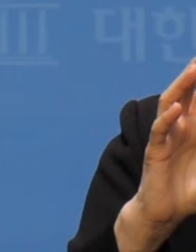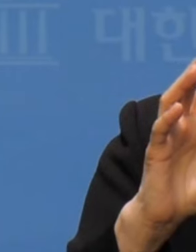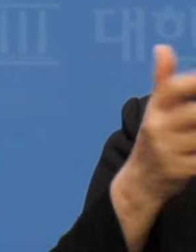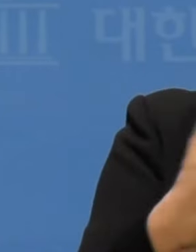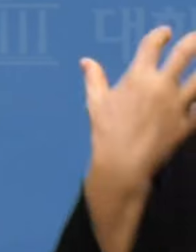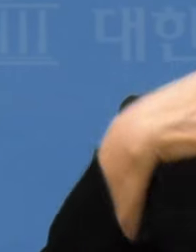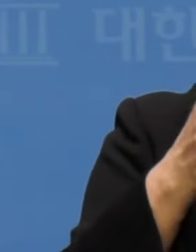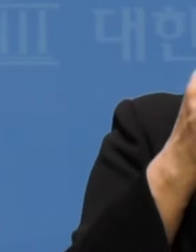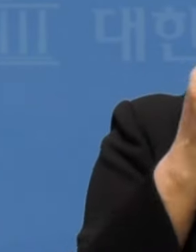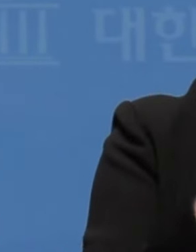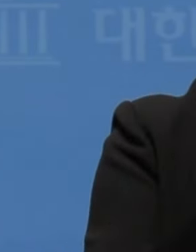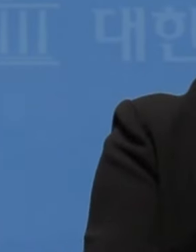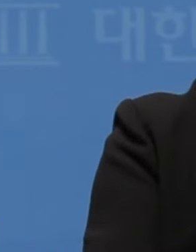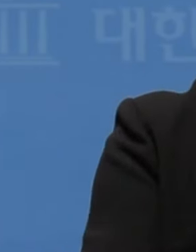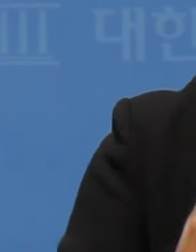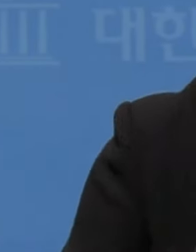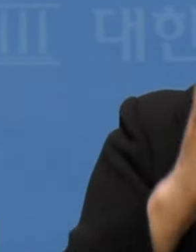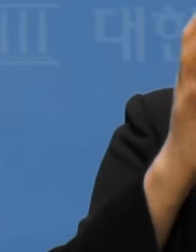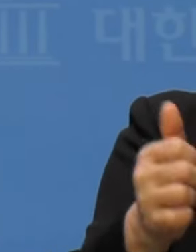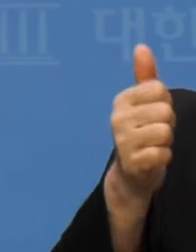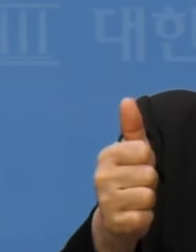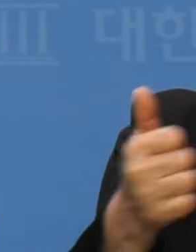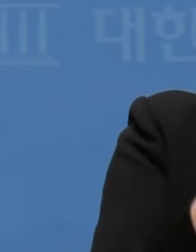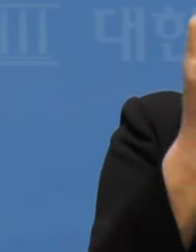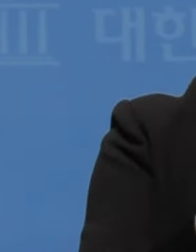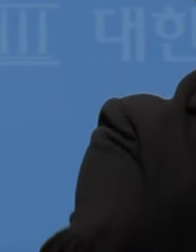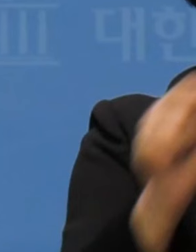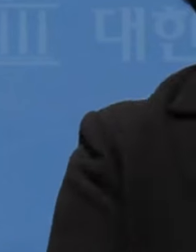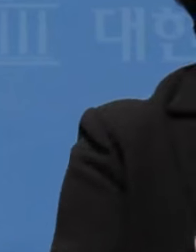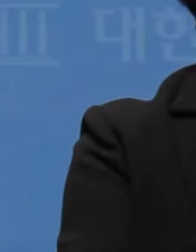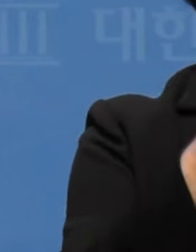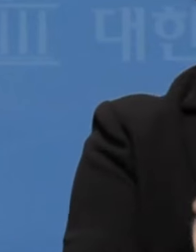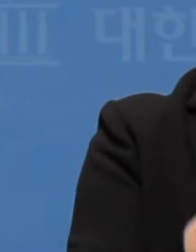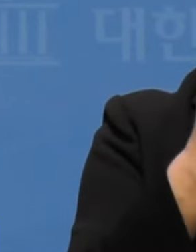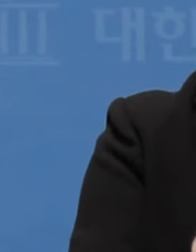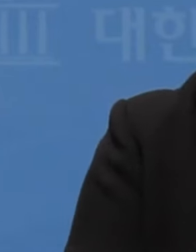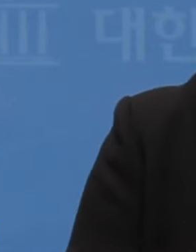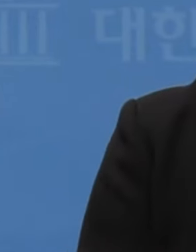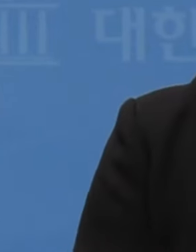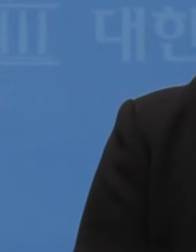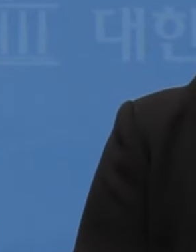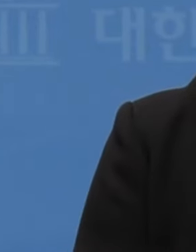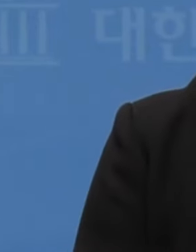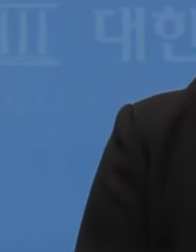국가 책임제로 국제 재판 법률 지원 제도를 만들겠습니다.